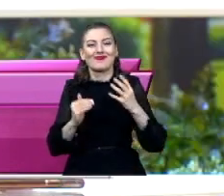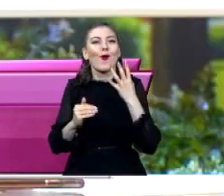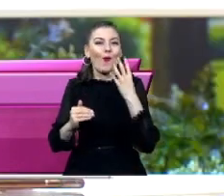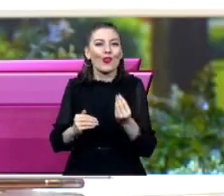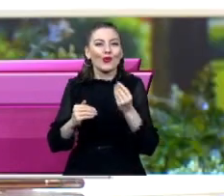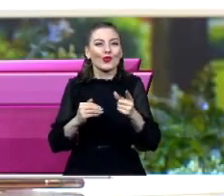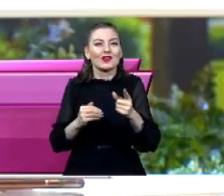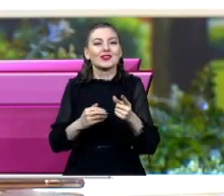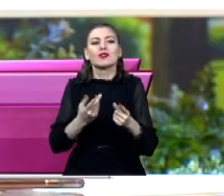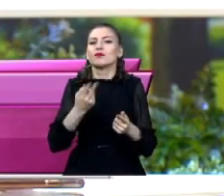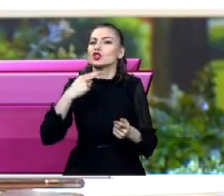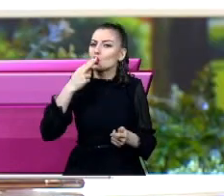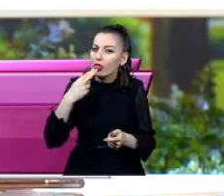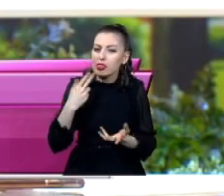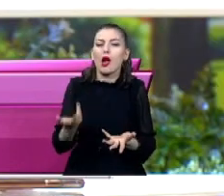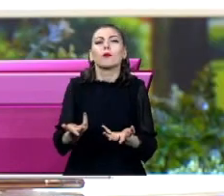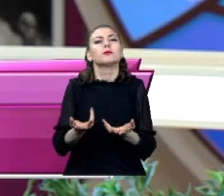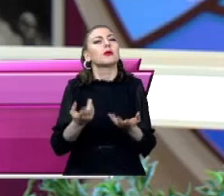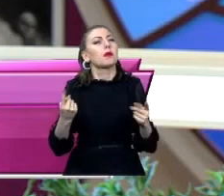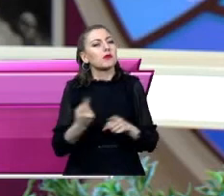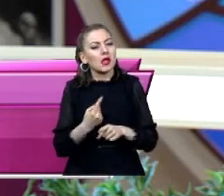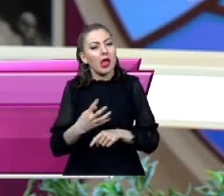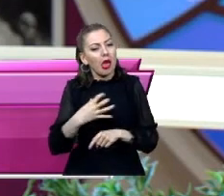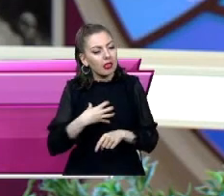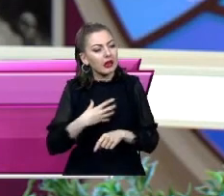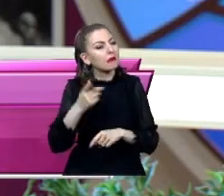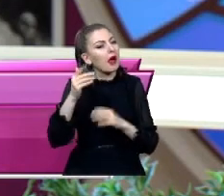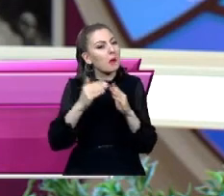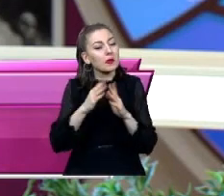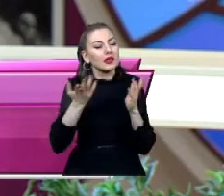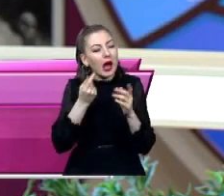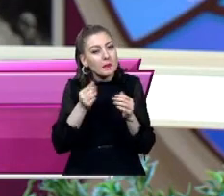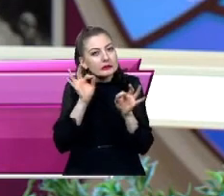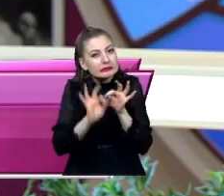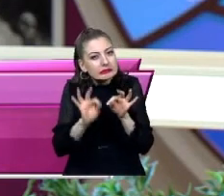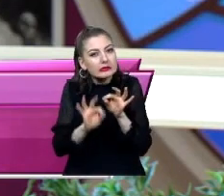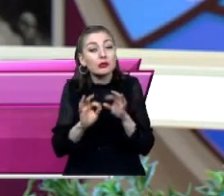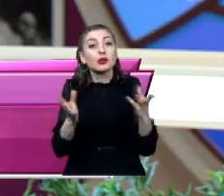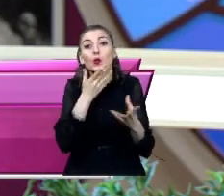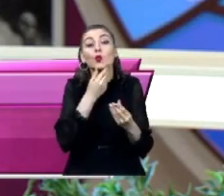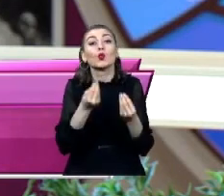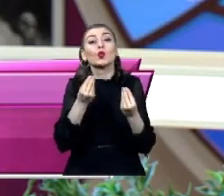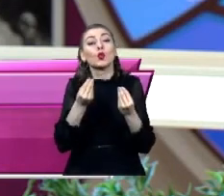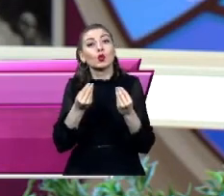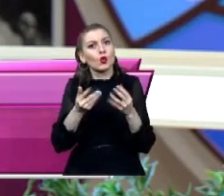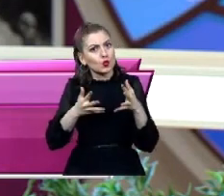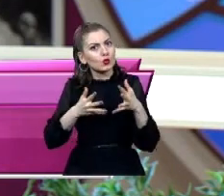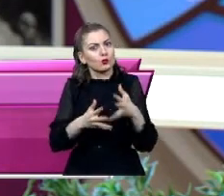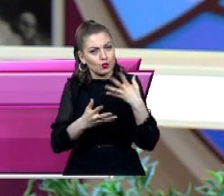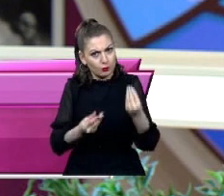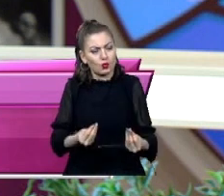paketli, çikolatalı, gofretli şeyleri kendiniz evde daha ekonomik ve daha güzel üretebiliyorsanız, daha